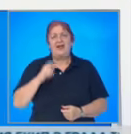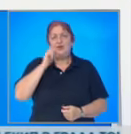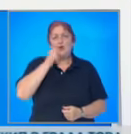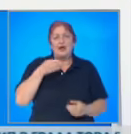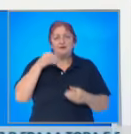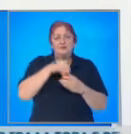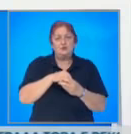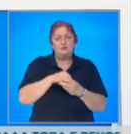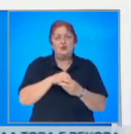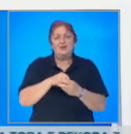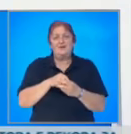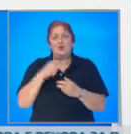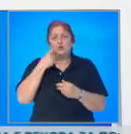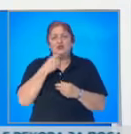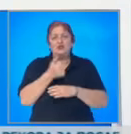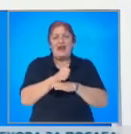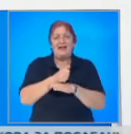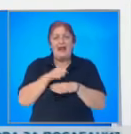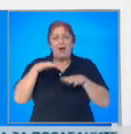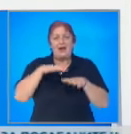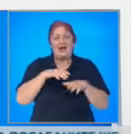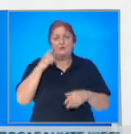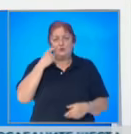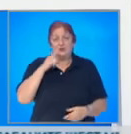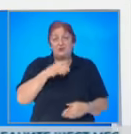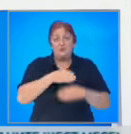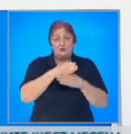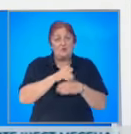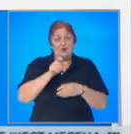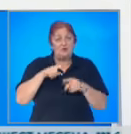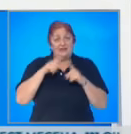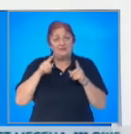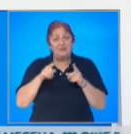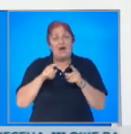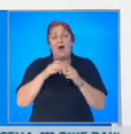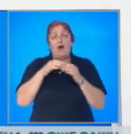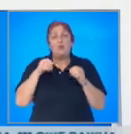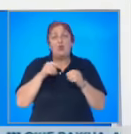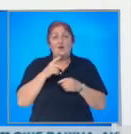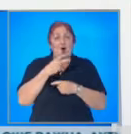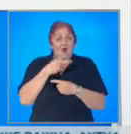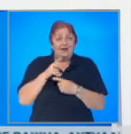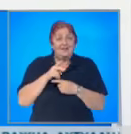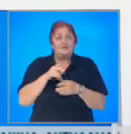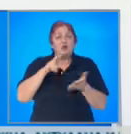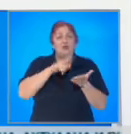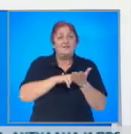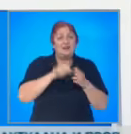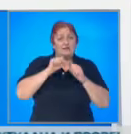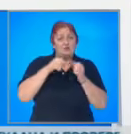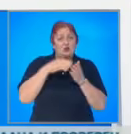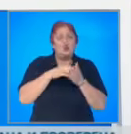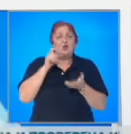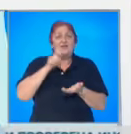Хиляди унгарци се включиха в годишния гей парад в Будапеща, не само в подкрепа на хората с различна полова ориентация, но и в знак на протест